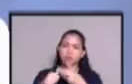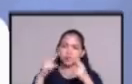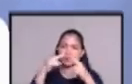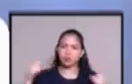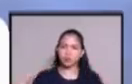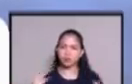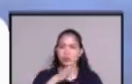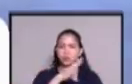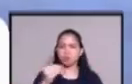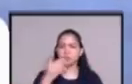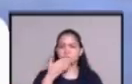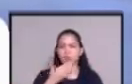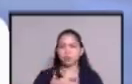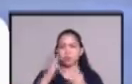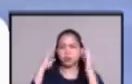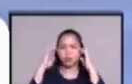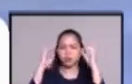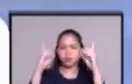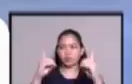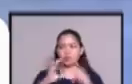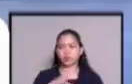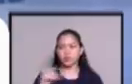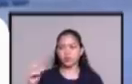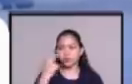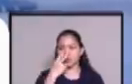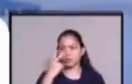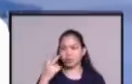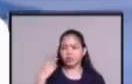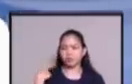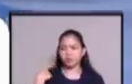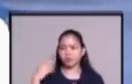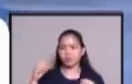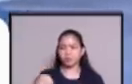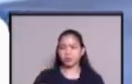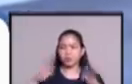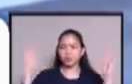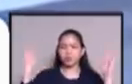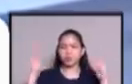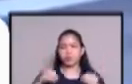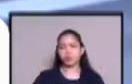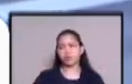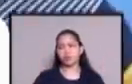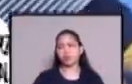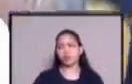Pangatlo, good education. At pag nakita nila, ibababa na nila ang kanilang baril.